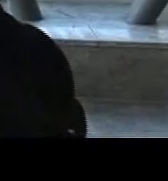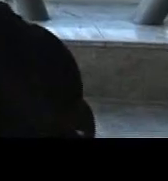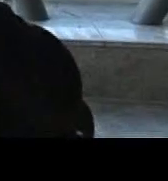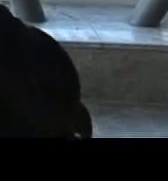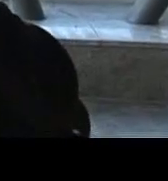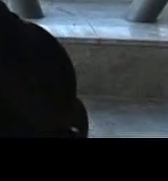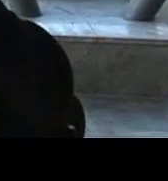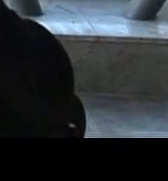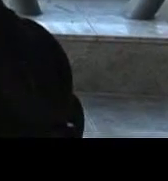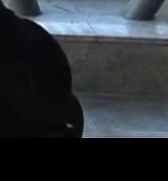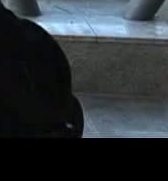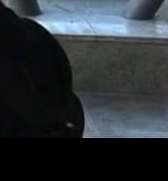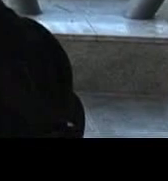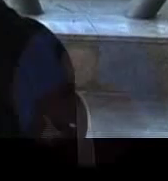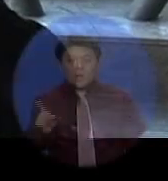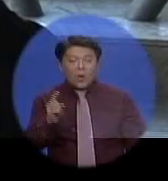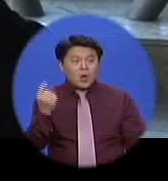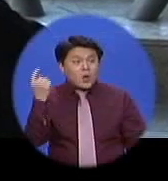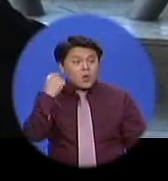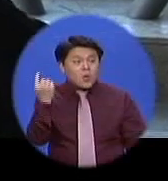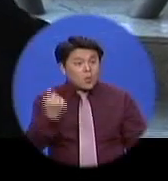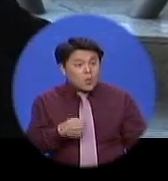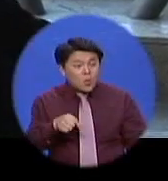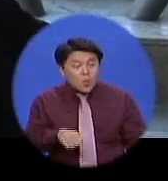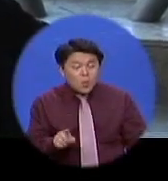여기 어떻게 알고 오셨어요? 아,